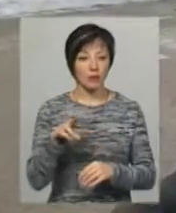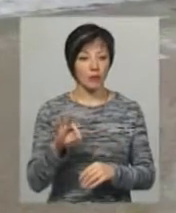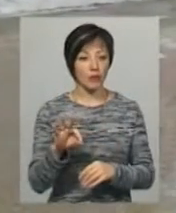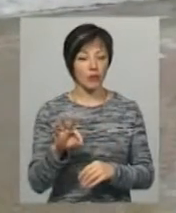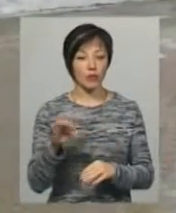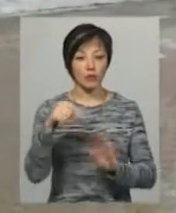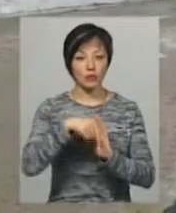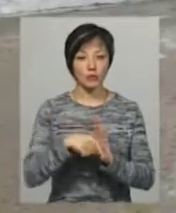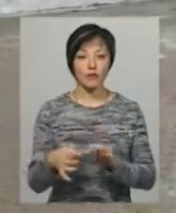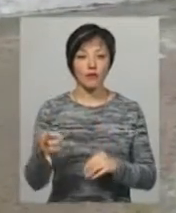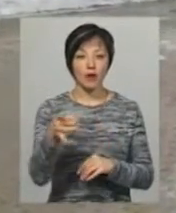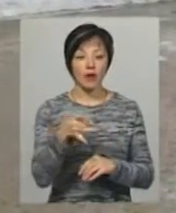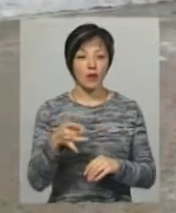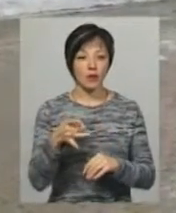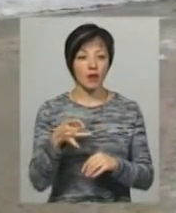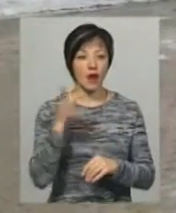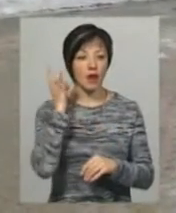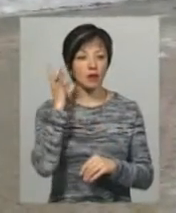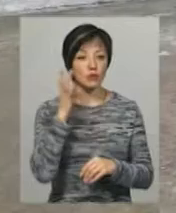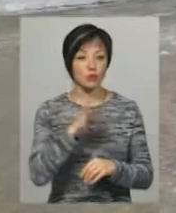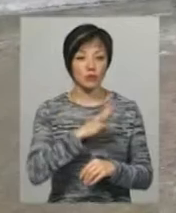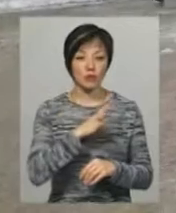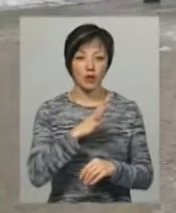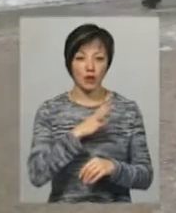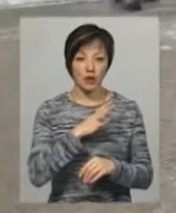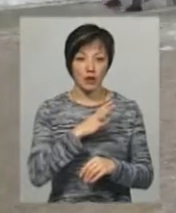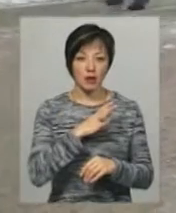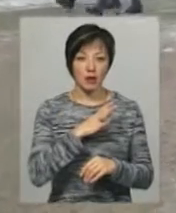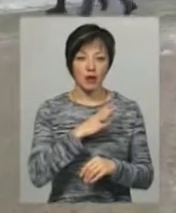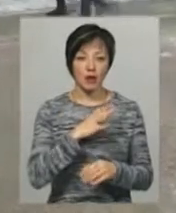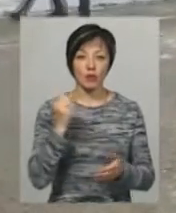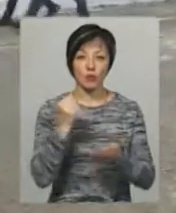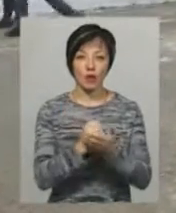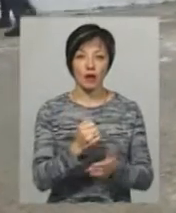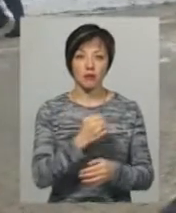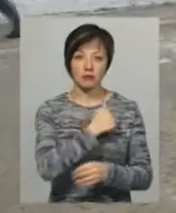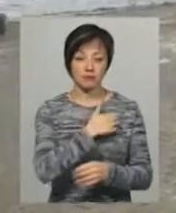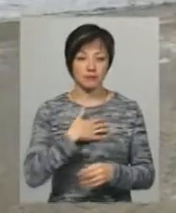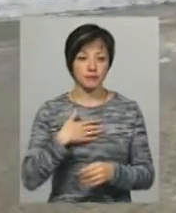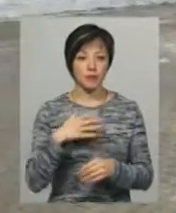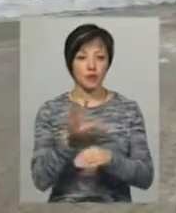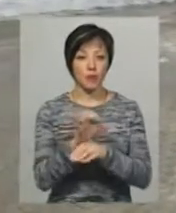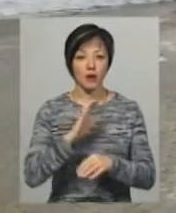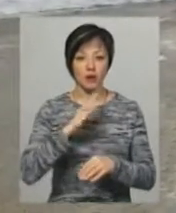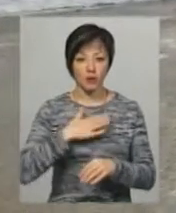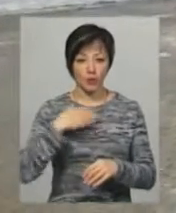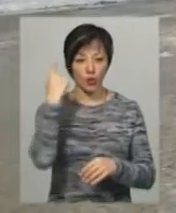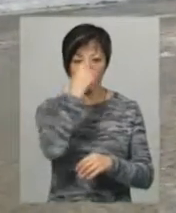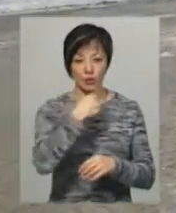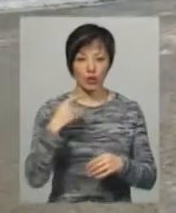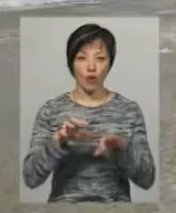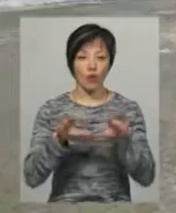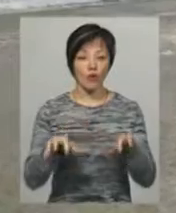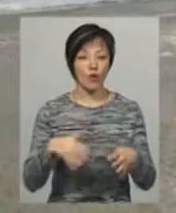поводу, що в районі Катіона була ножом нанесена удар собаці, наша, мною лично, як